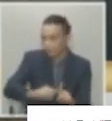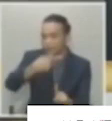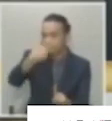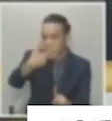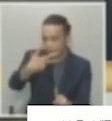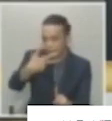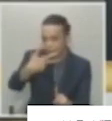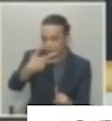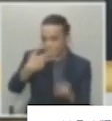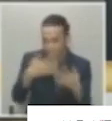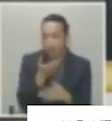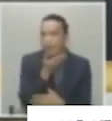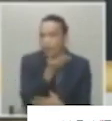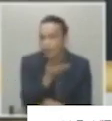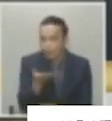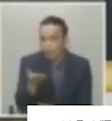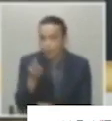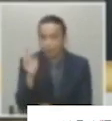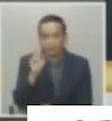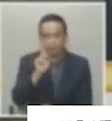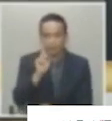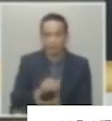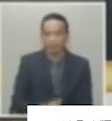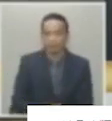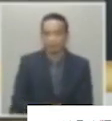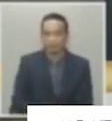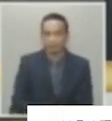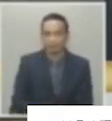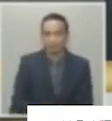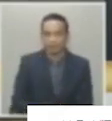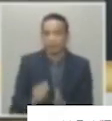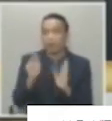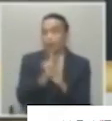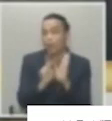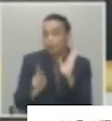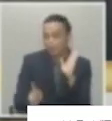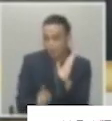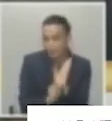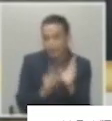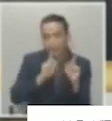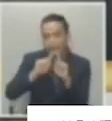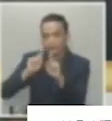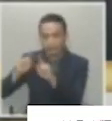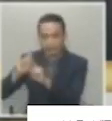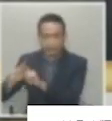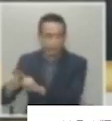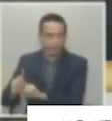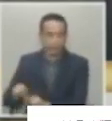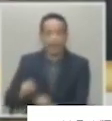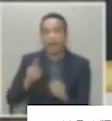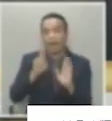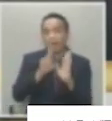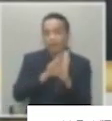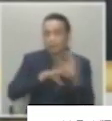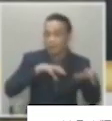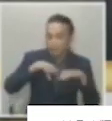ะไรครับผมขอว่า1กฎชุดความคิดกฎหมายเป็นชุดๆเหมือนผมบอกว่ากระบวนการงบประม